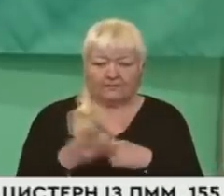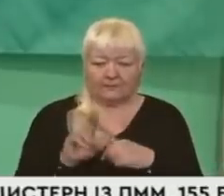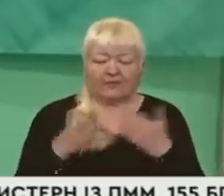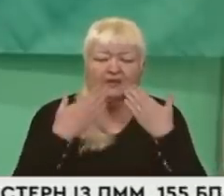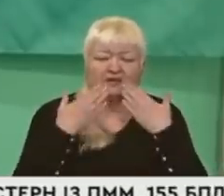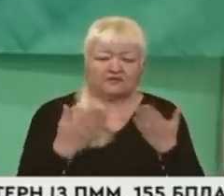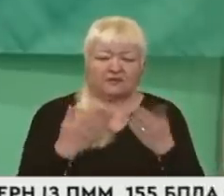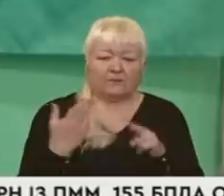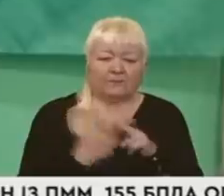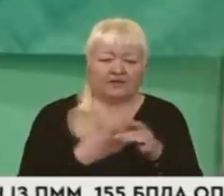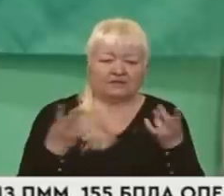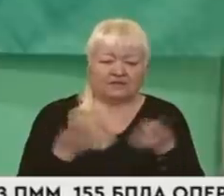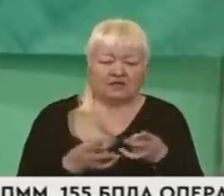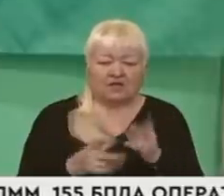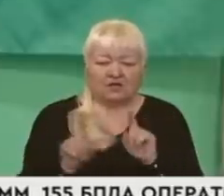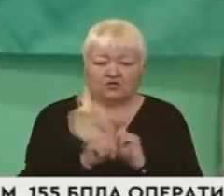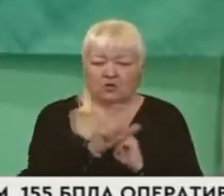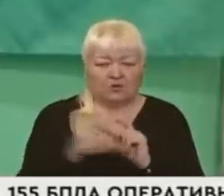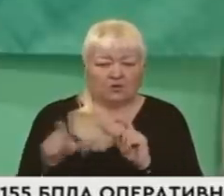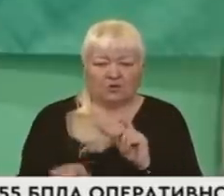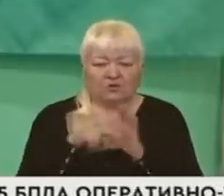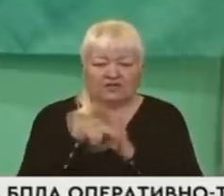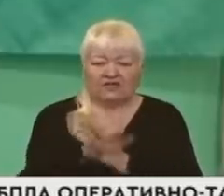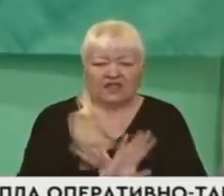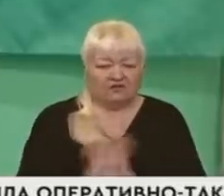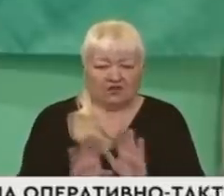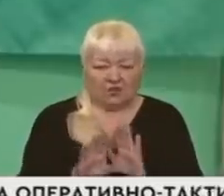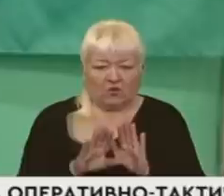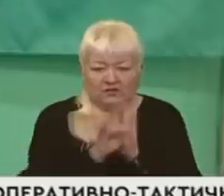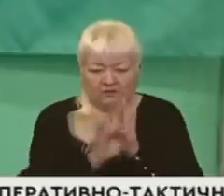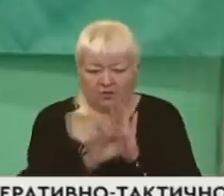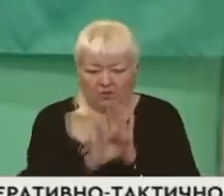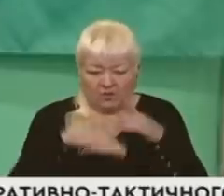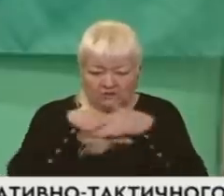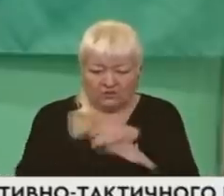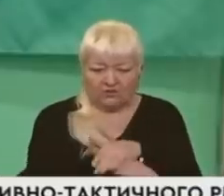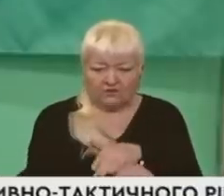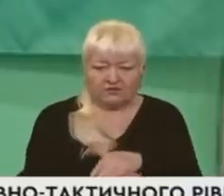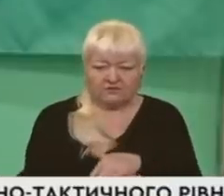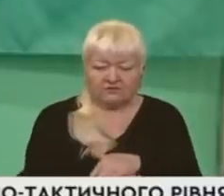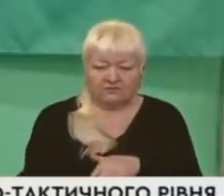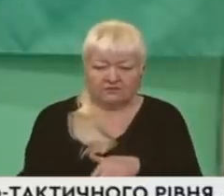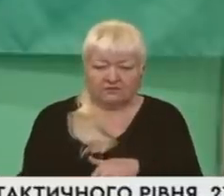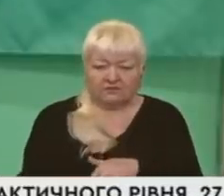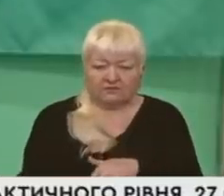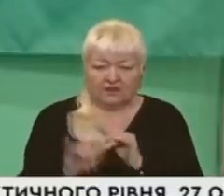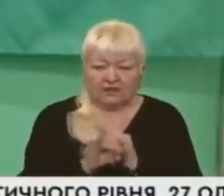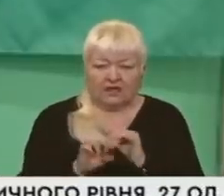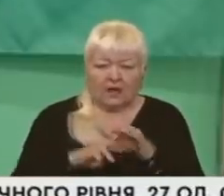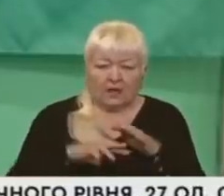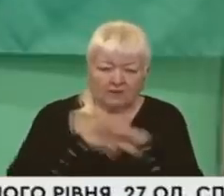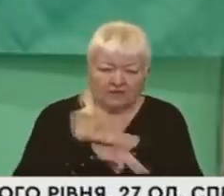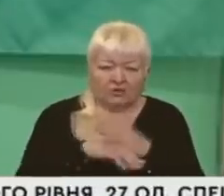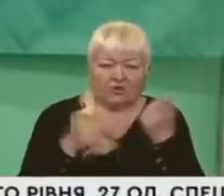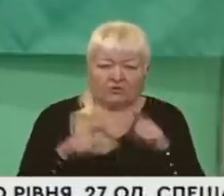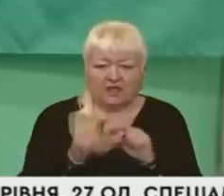без надобности чтобы люди не выходили из бомбоубежищ из станции метро там где